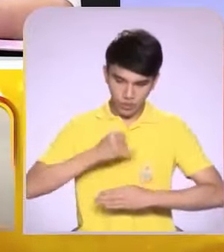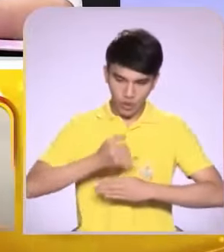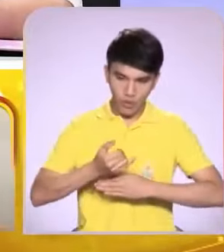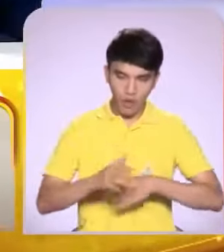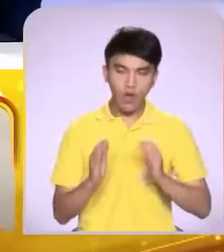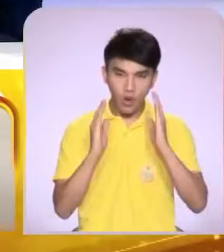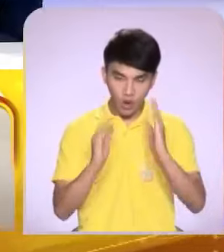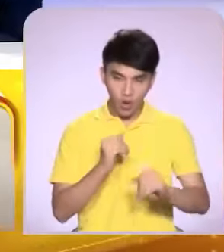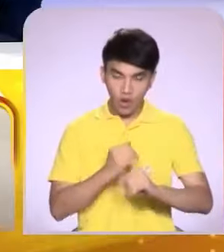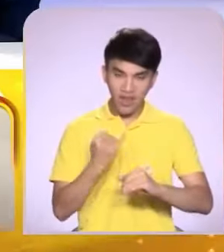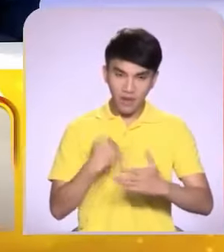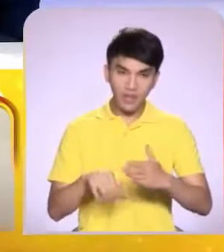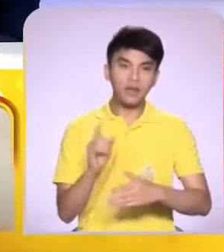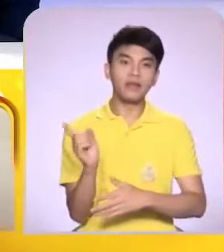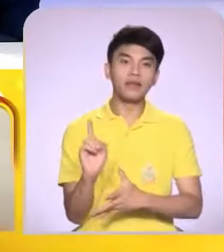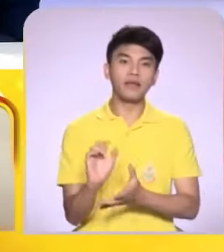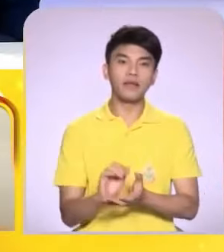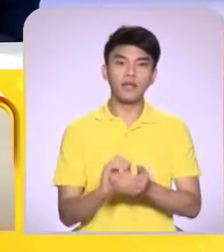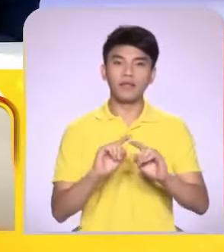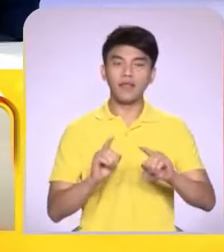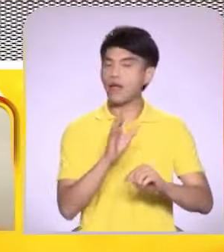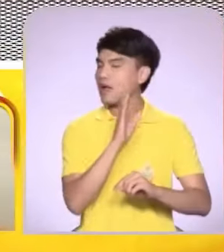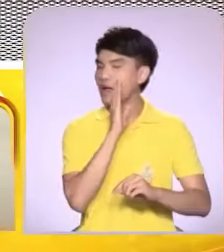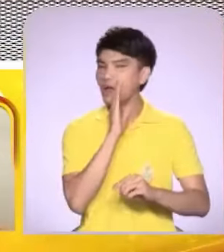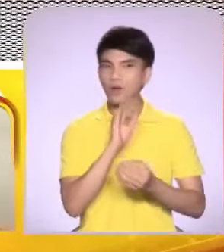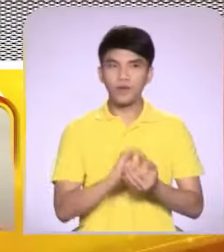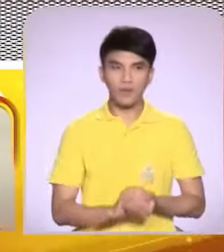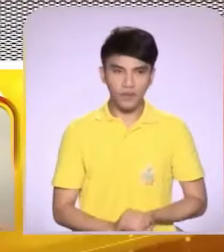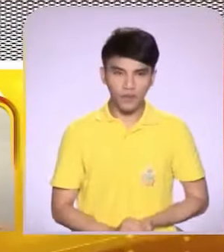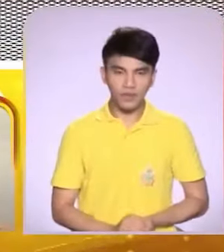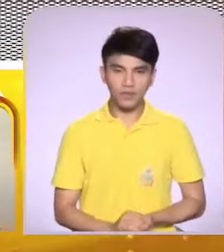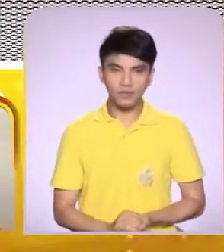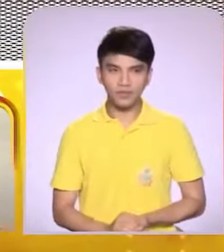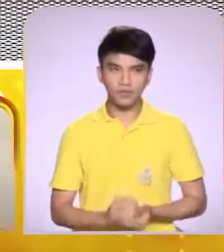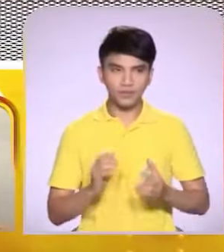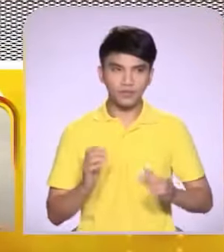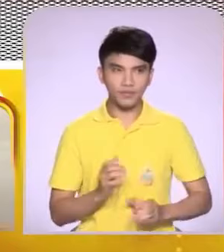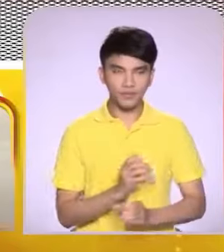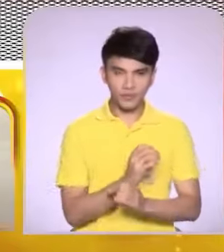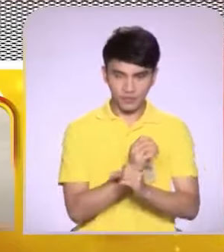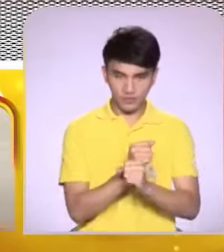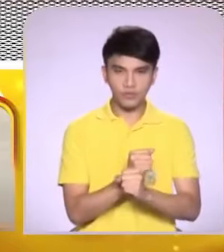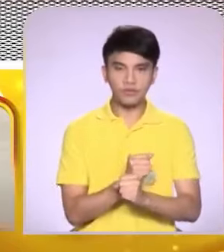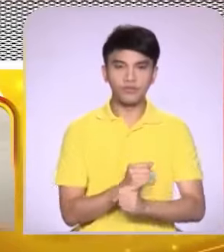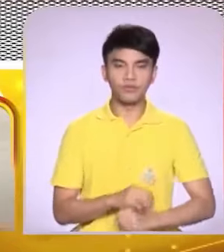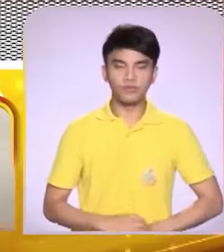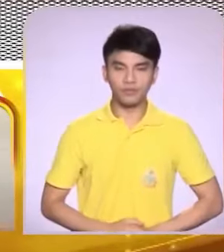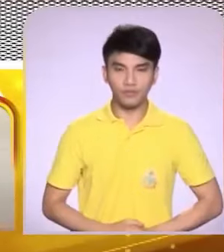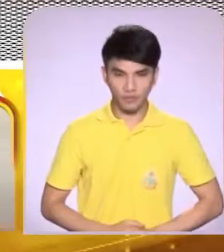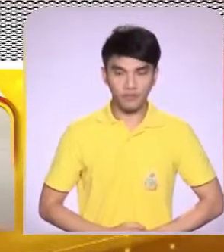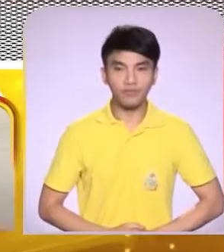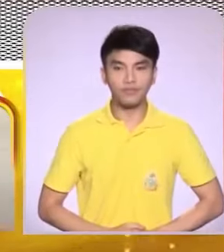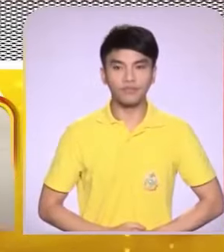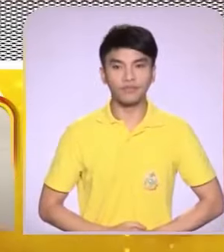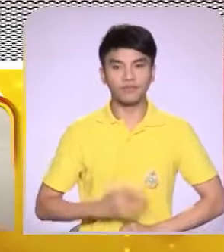ของตัวผู้ต้องหาหรือจำเลยเป ็ นอย่างไรถ้ายุติในเรื่องของการสรุปจากพนักงานสอบสวนพนักงานสอบสวนอัย